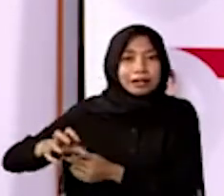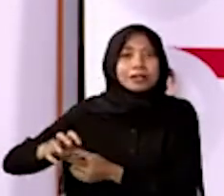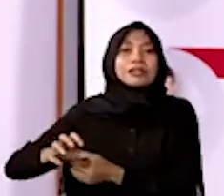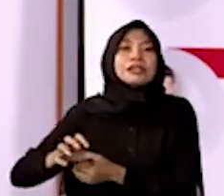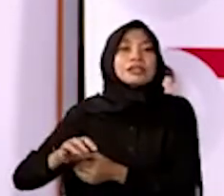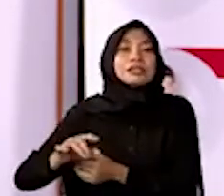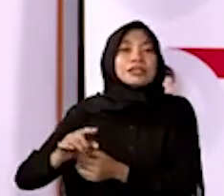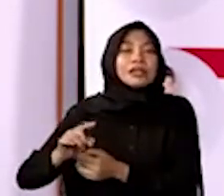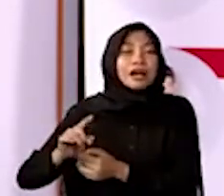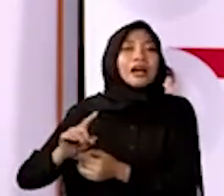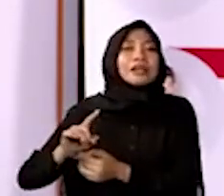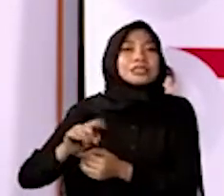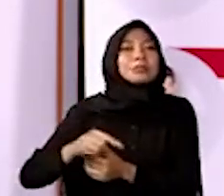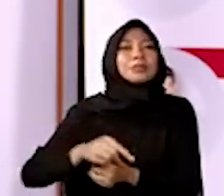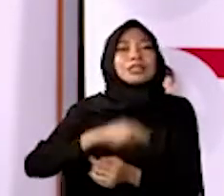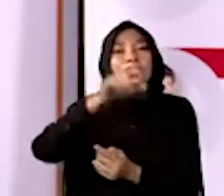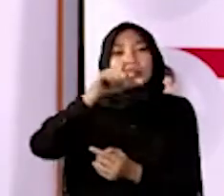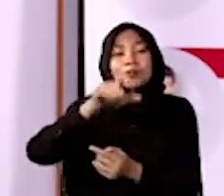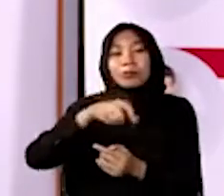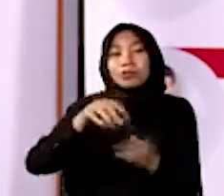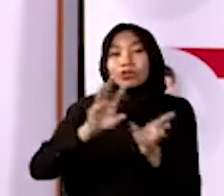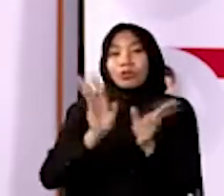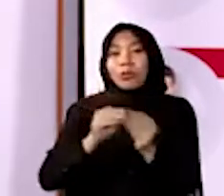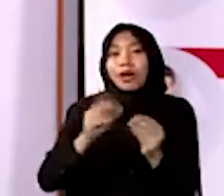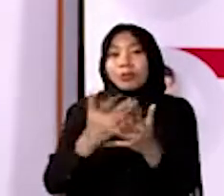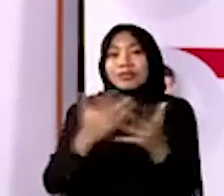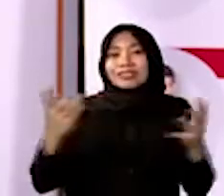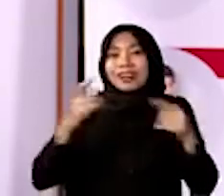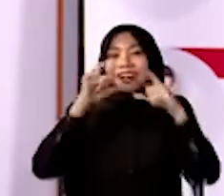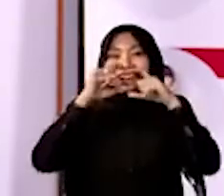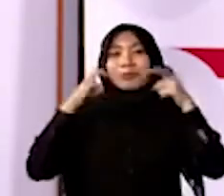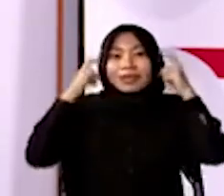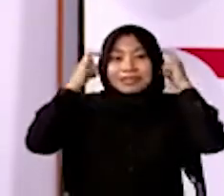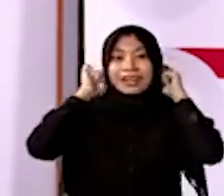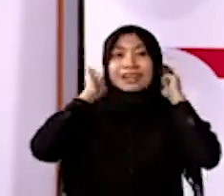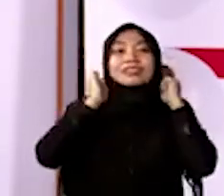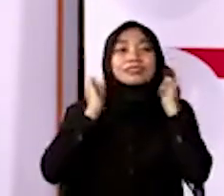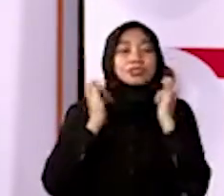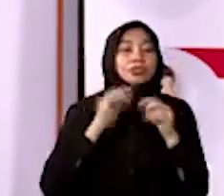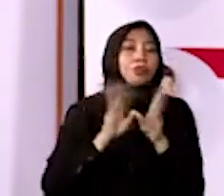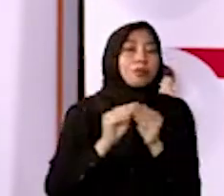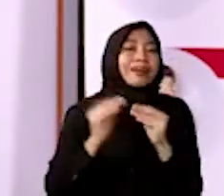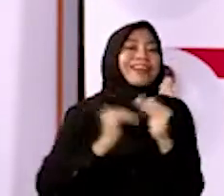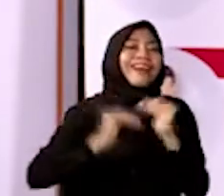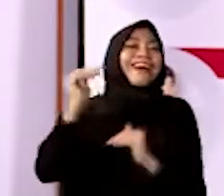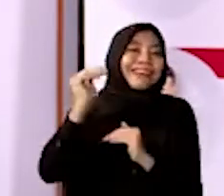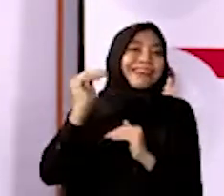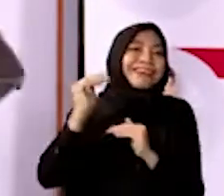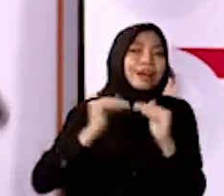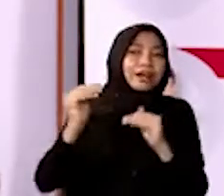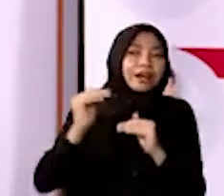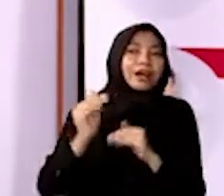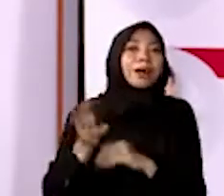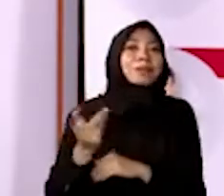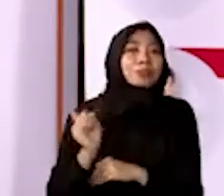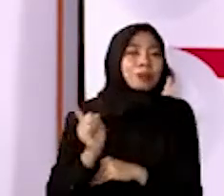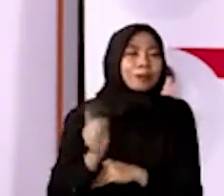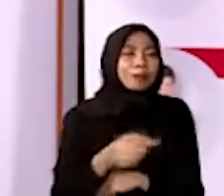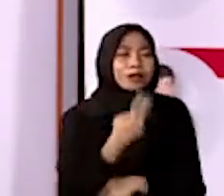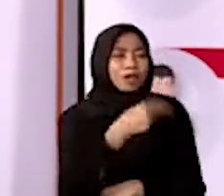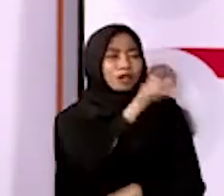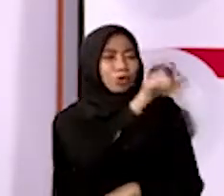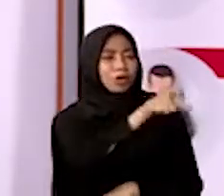menunjukkan angka peningkatan yang cukup tinggi masyarakat kita untuk menggunakan e masker karena ketika mereka melihat